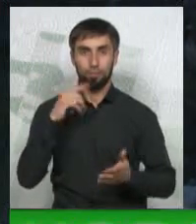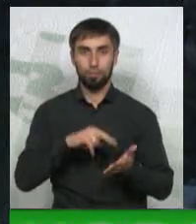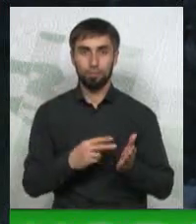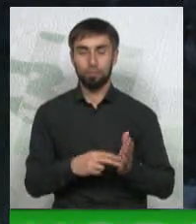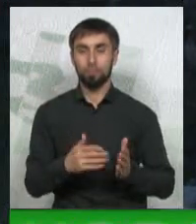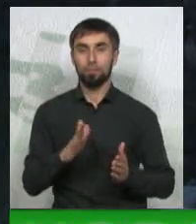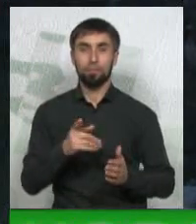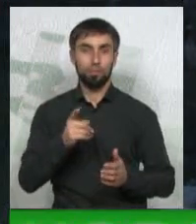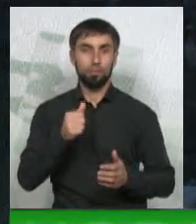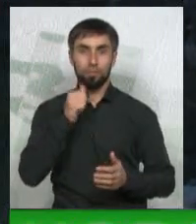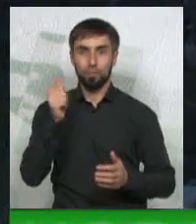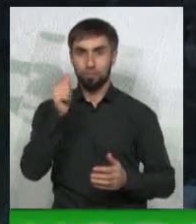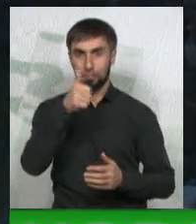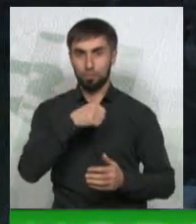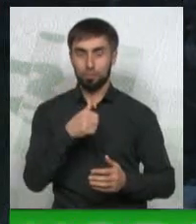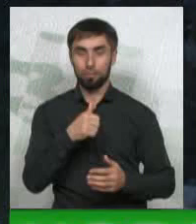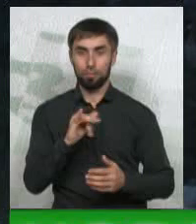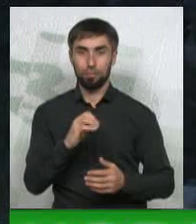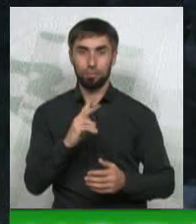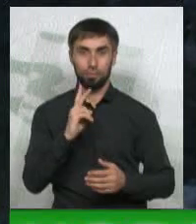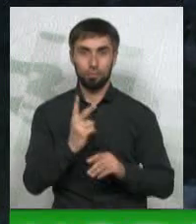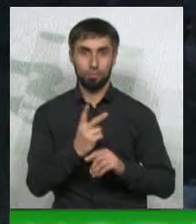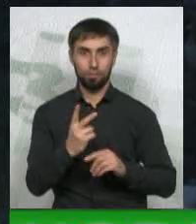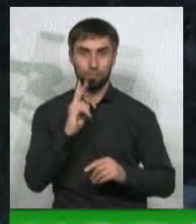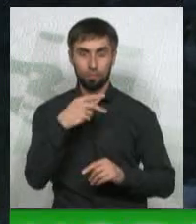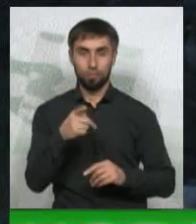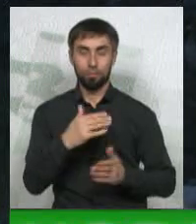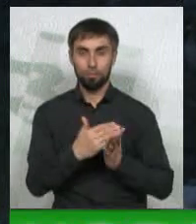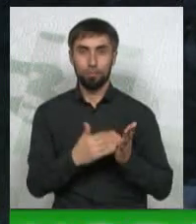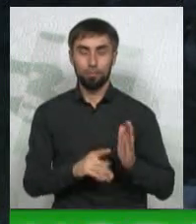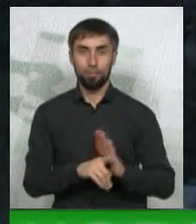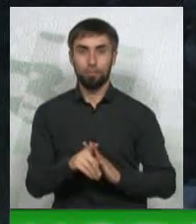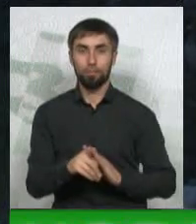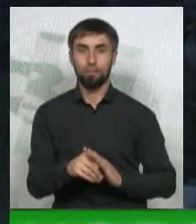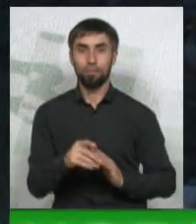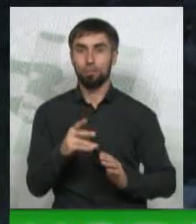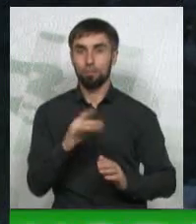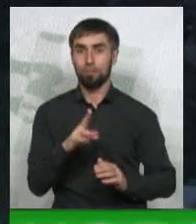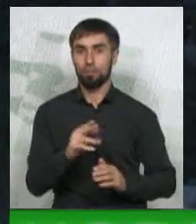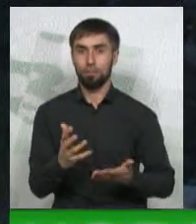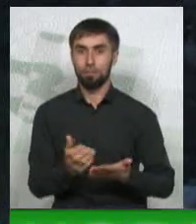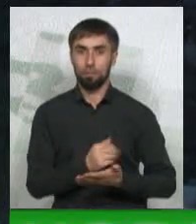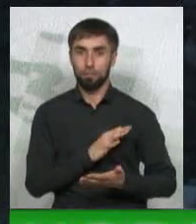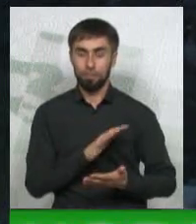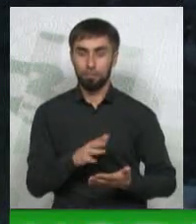диан с прошлого года шолох шуде дуды жду один и программа ох да юлия диан сакади чи хаваште сюда